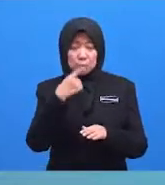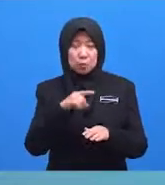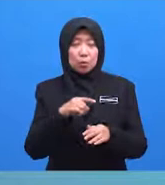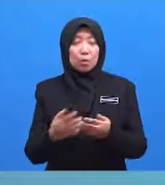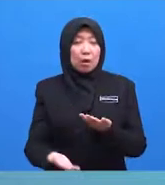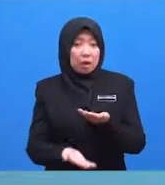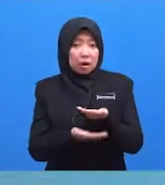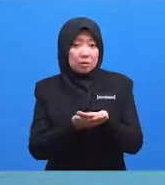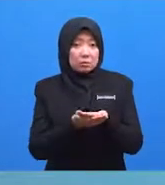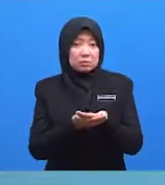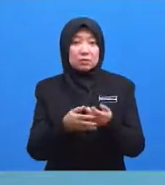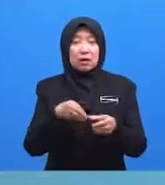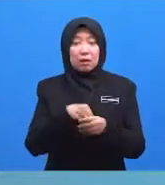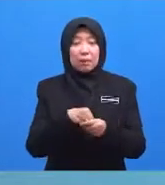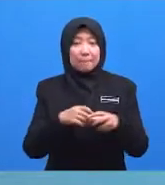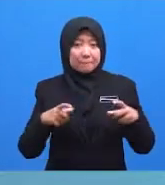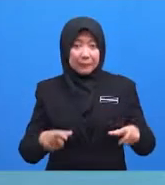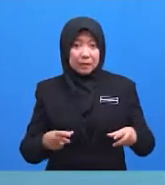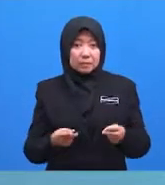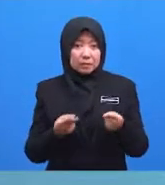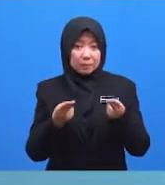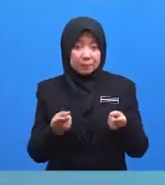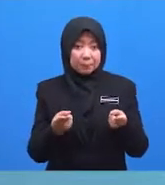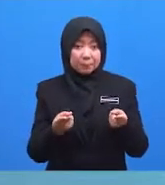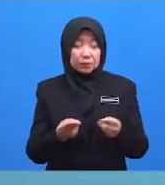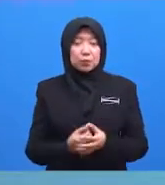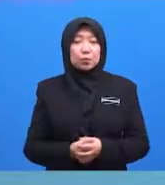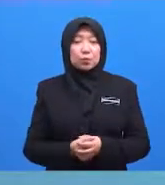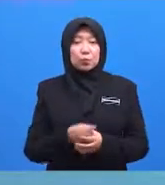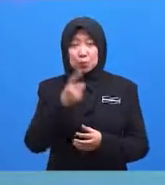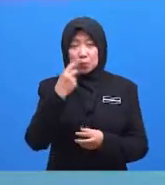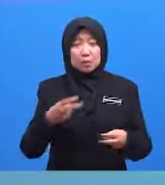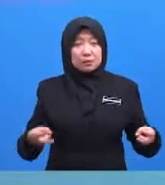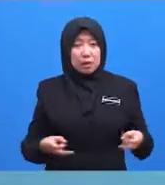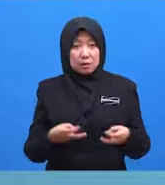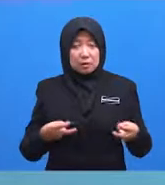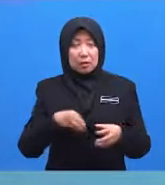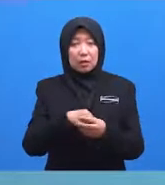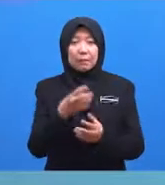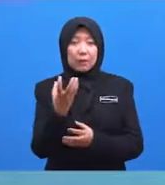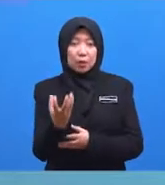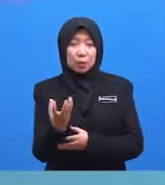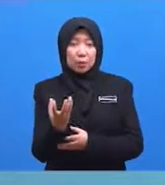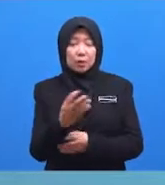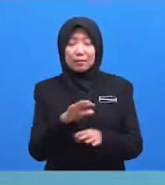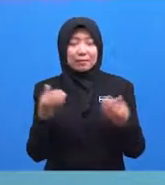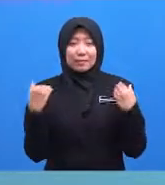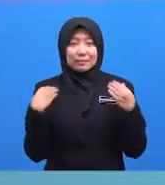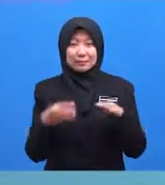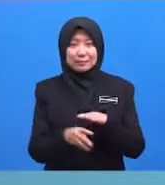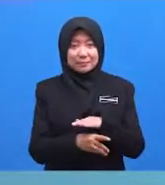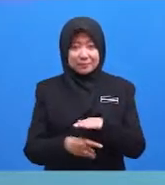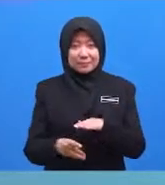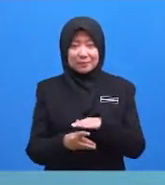pinggan hidang. Bagi salad yang dihidangkan di dalam mangkuk, tiada dasar yang